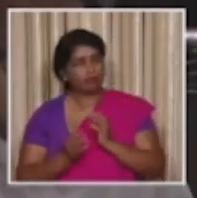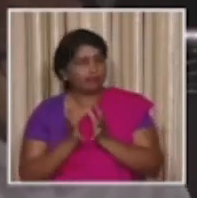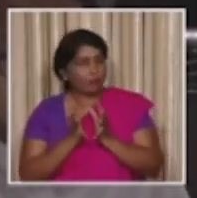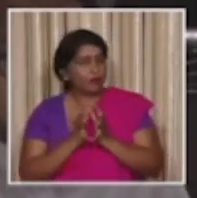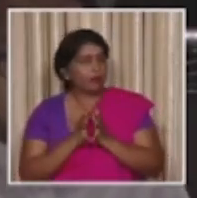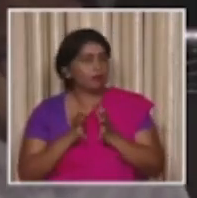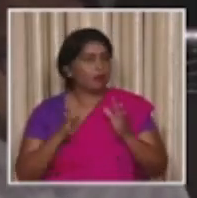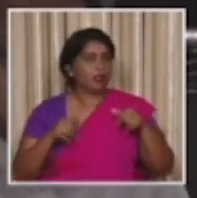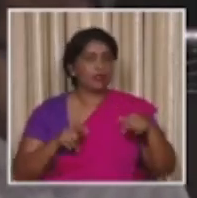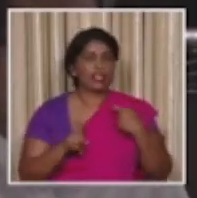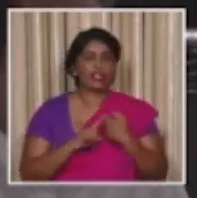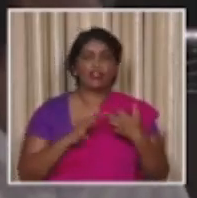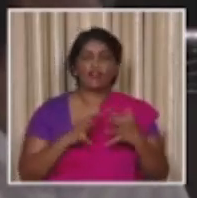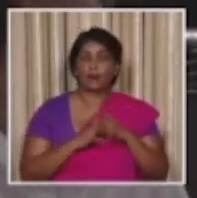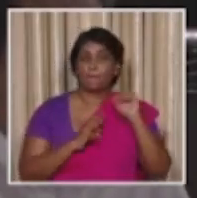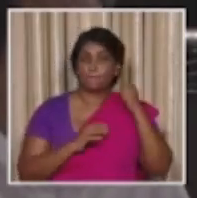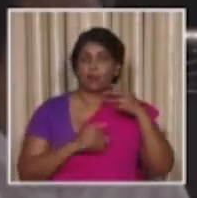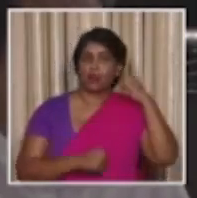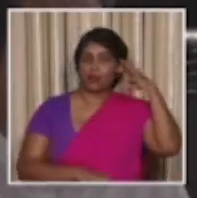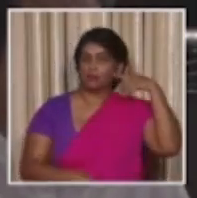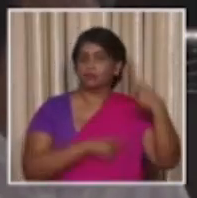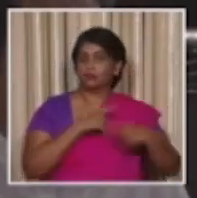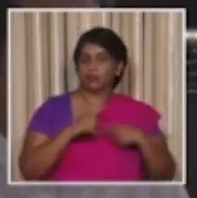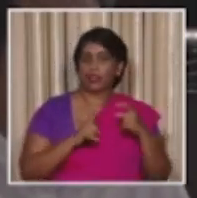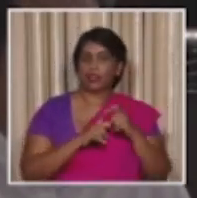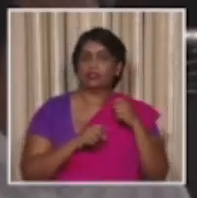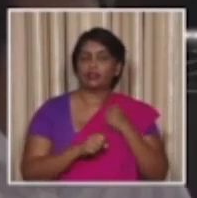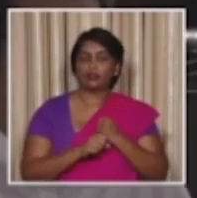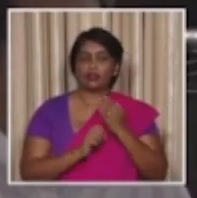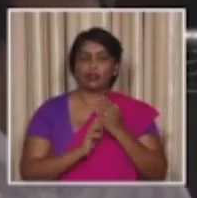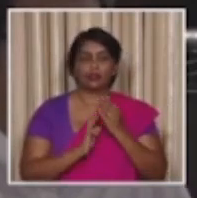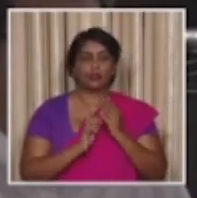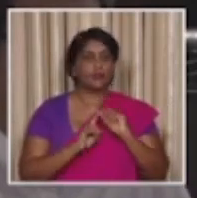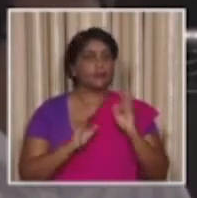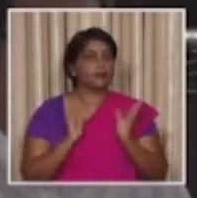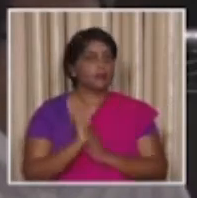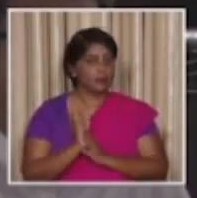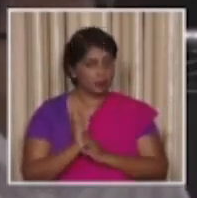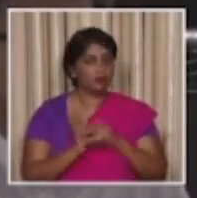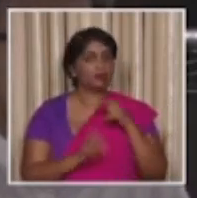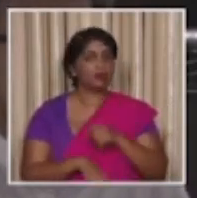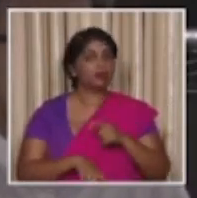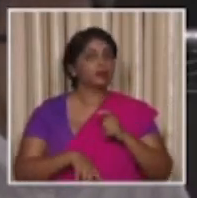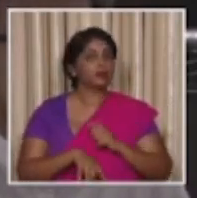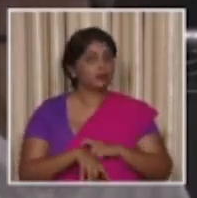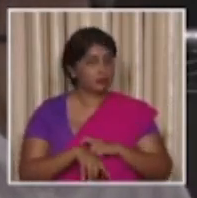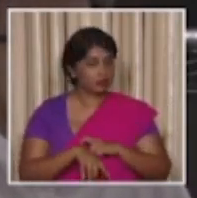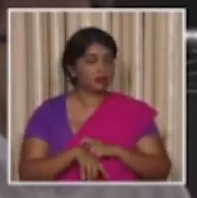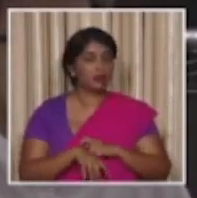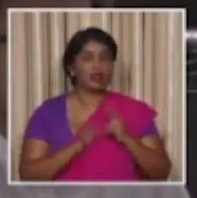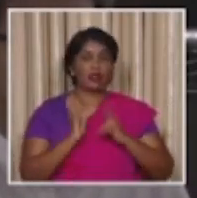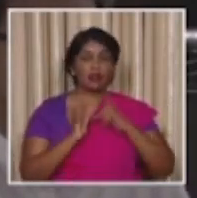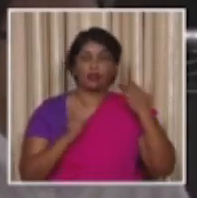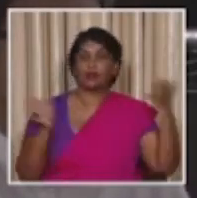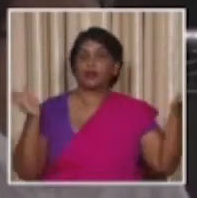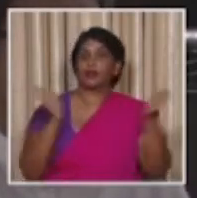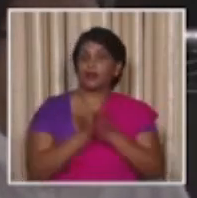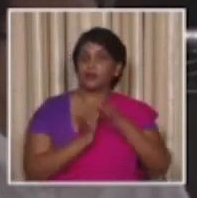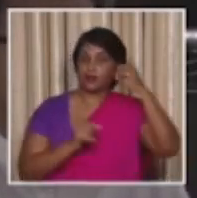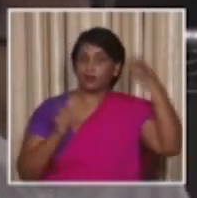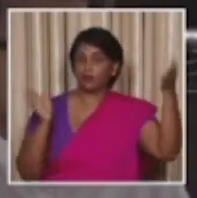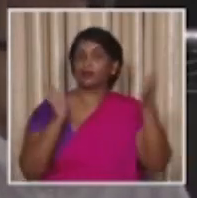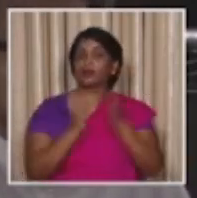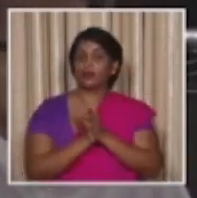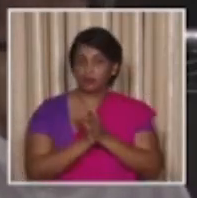අදටත් කිලෝවොට් 50ක් අපිට උත්පාදනය කරනවා. ගරු දිරේෂ් කුලවර්ධන අග්‍රාමාත්‍යතුමා තමයි මේ අවස්ථාව, මේ ජාතික පද්ධතියේ මේ විදුලිය